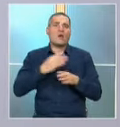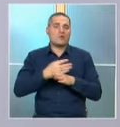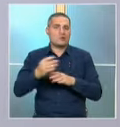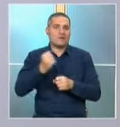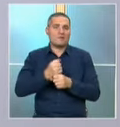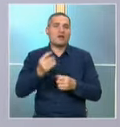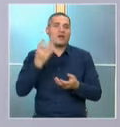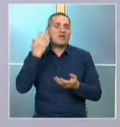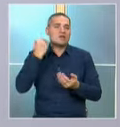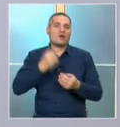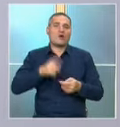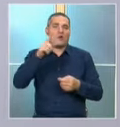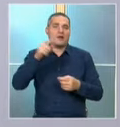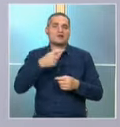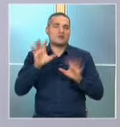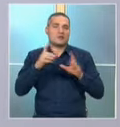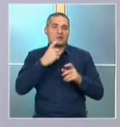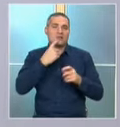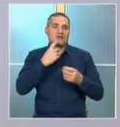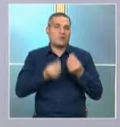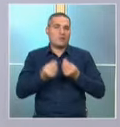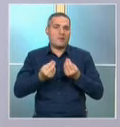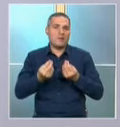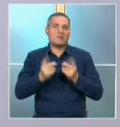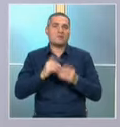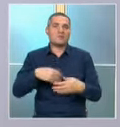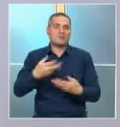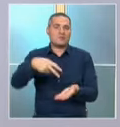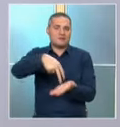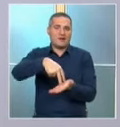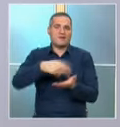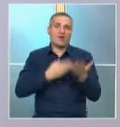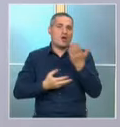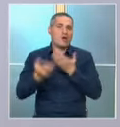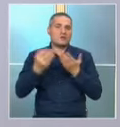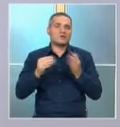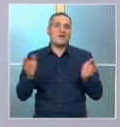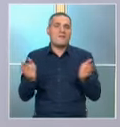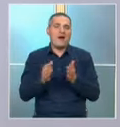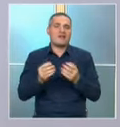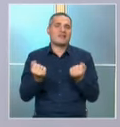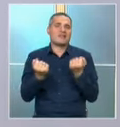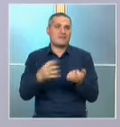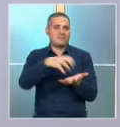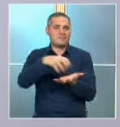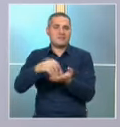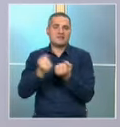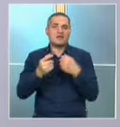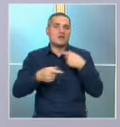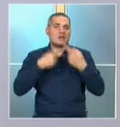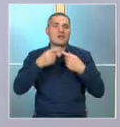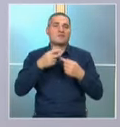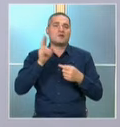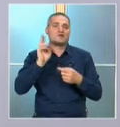си годишнина. За проблемите и предизвикателствата, пред които са изправени учебните заведения в малките населени места, ще разговаряме